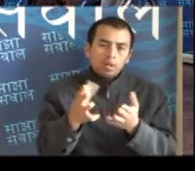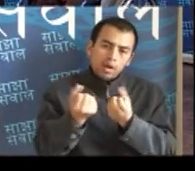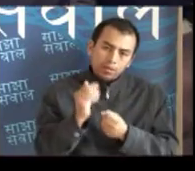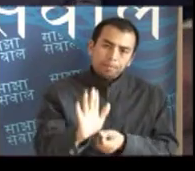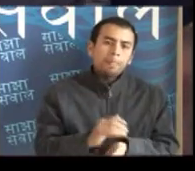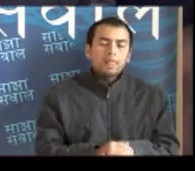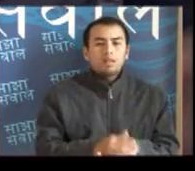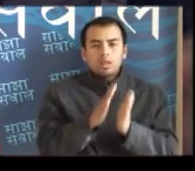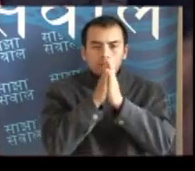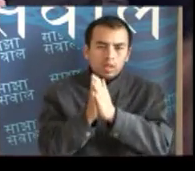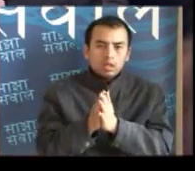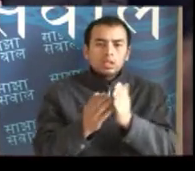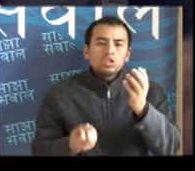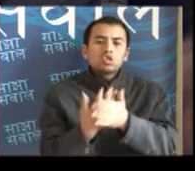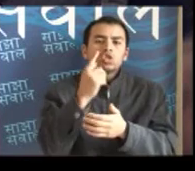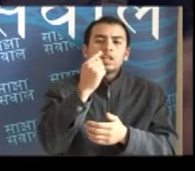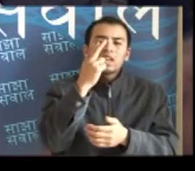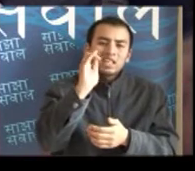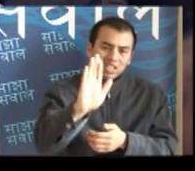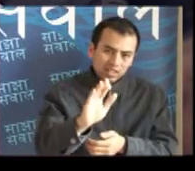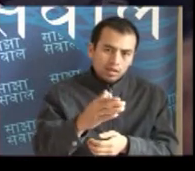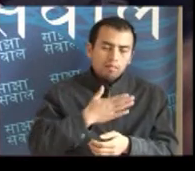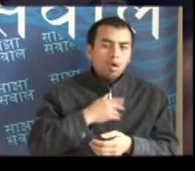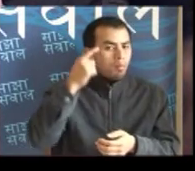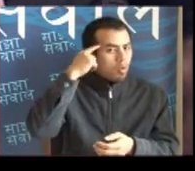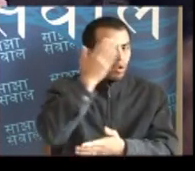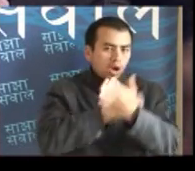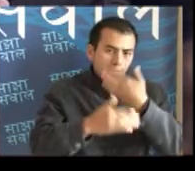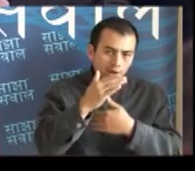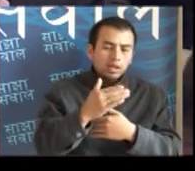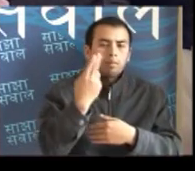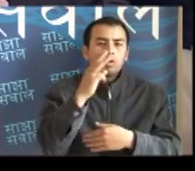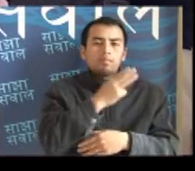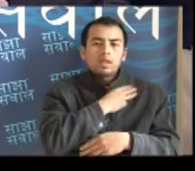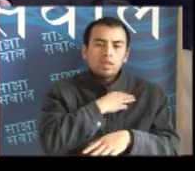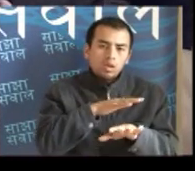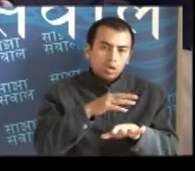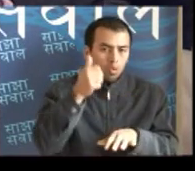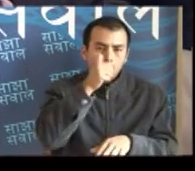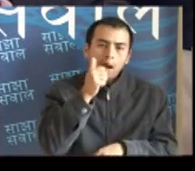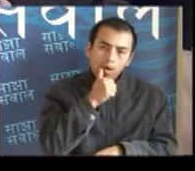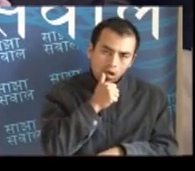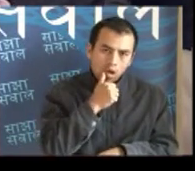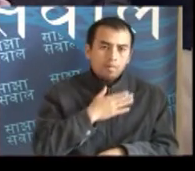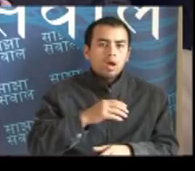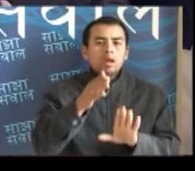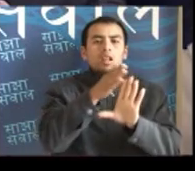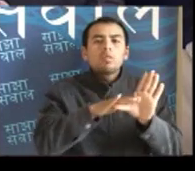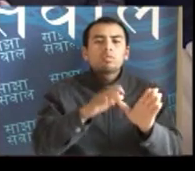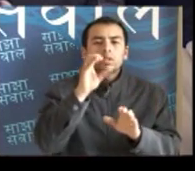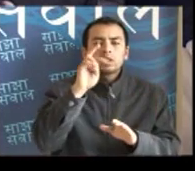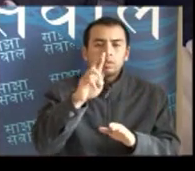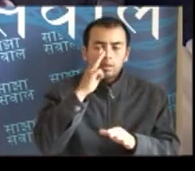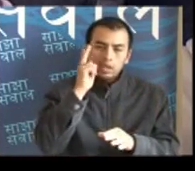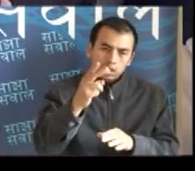मिल्यो। नमस्ते, म सृजना केसी शुक्ल, म बौद्धिक अपाङ्गता भएको व्यक्तिको प्यारेन्ट्स, र म पाटन सिबिआरमा